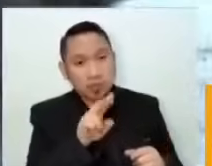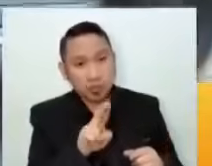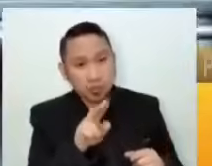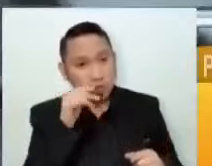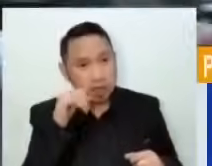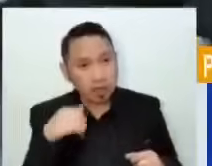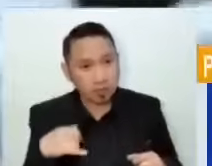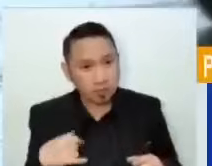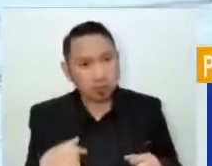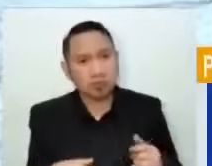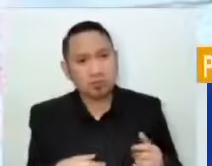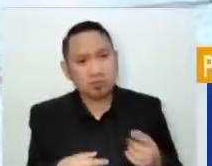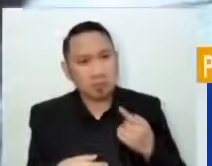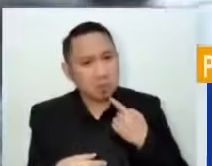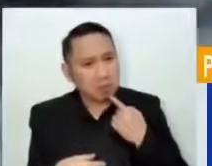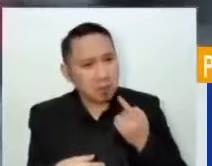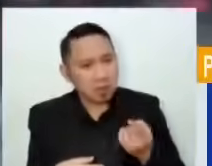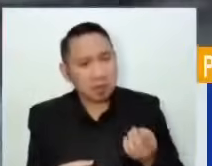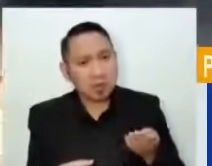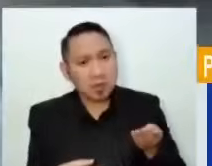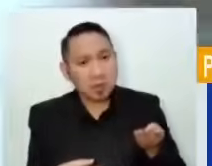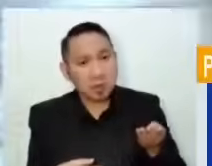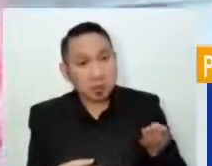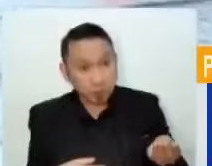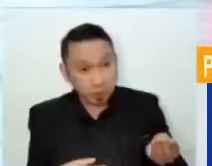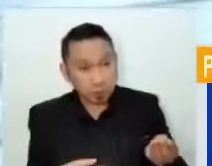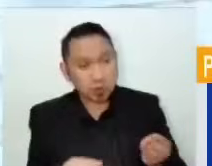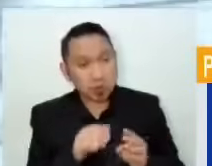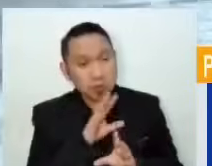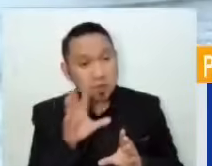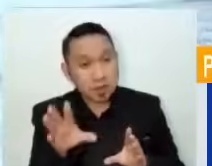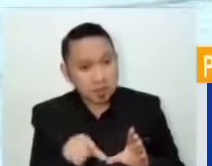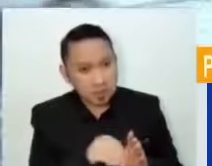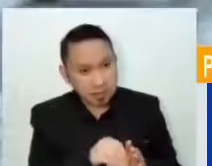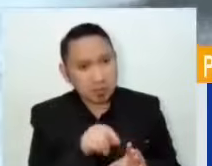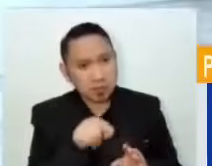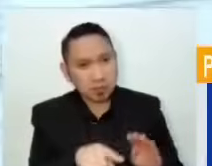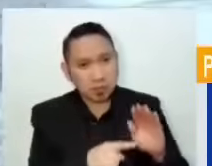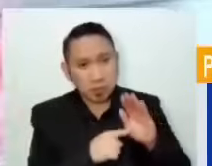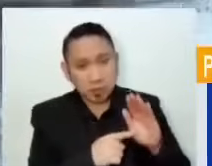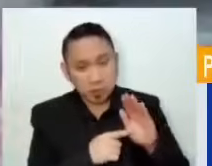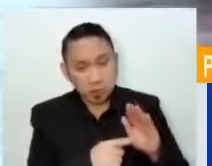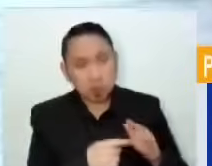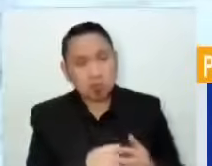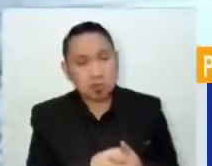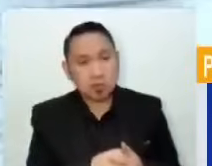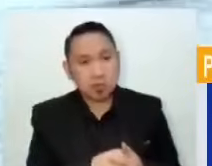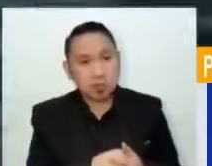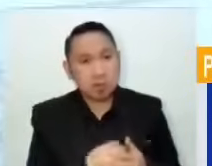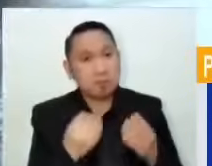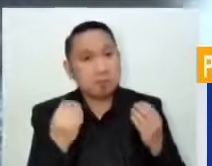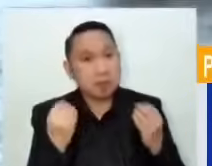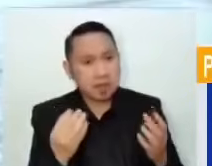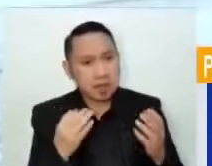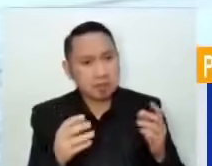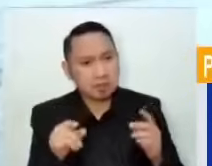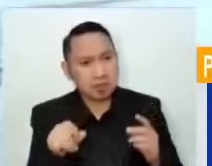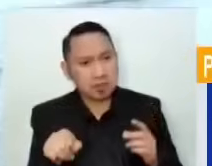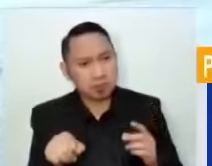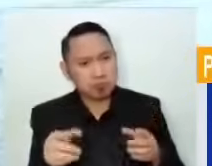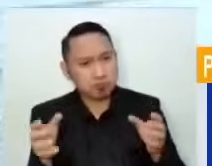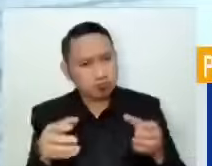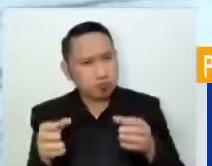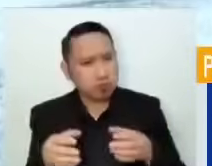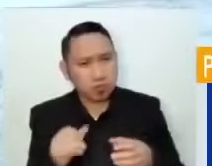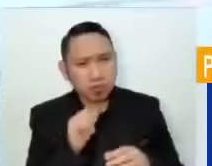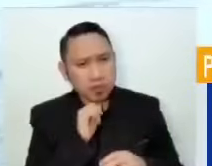ang nag-confirm na sasama at mas marami po yung nagsabi na hindi po sila sasama. Una-una po,